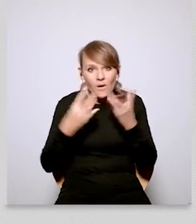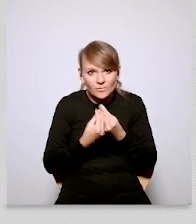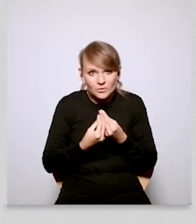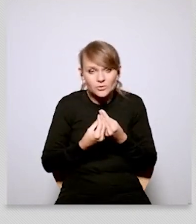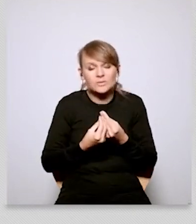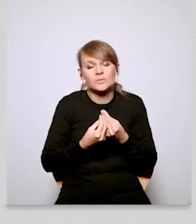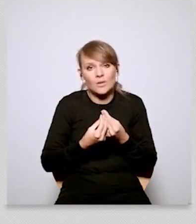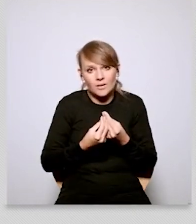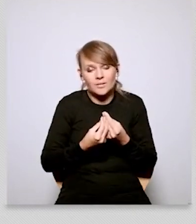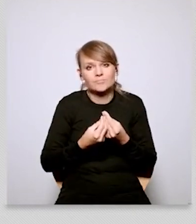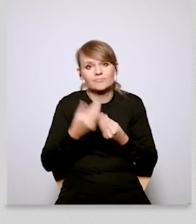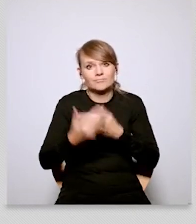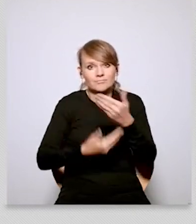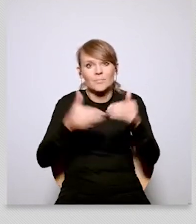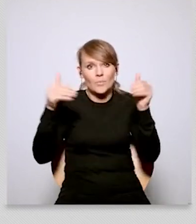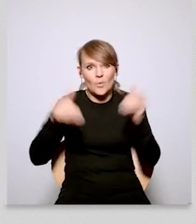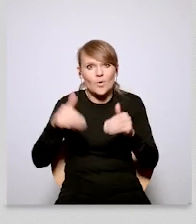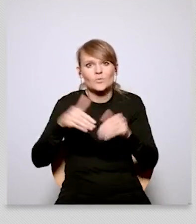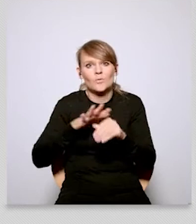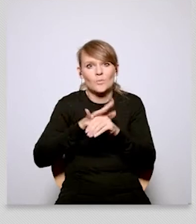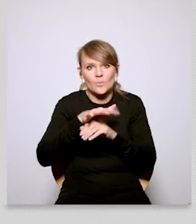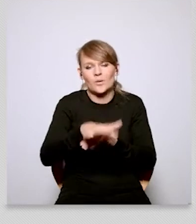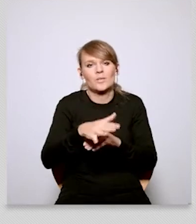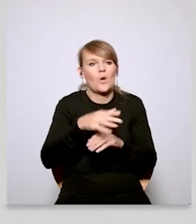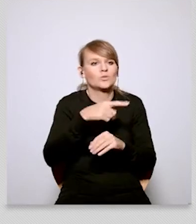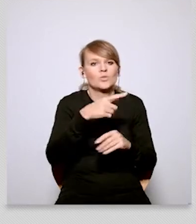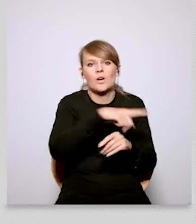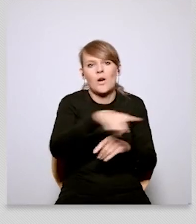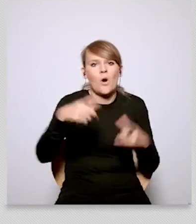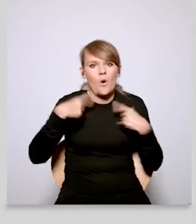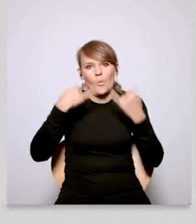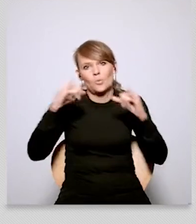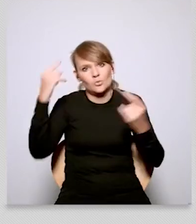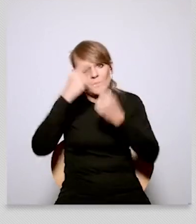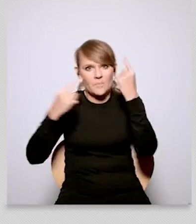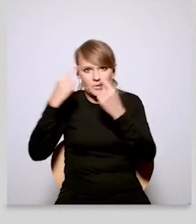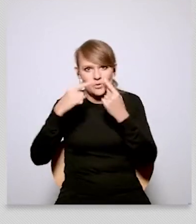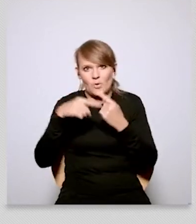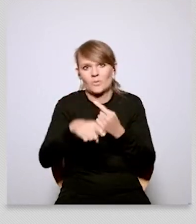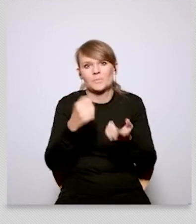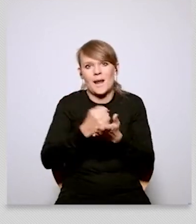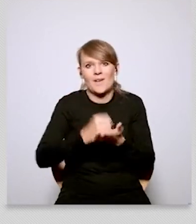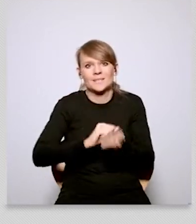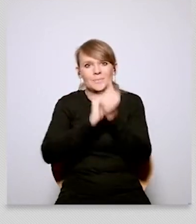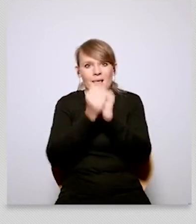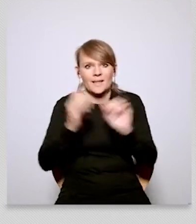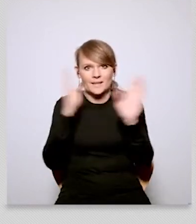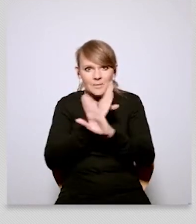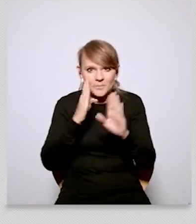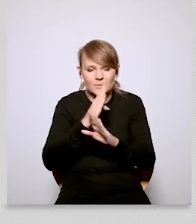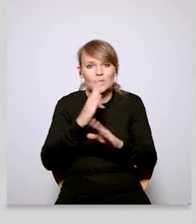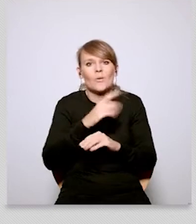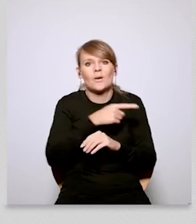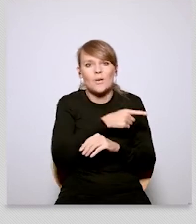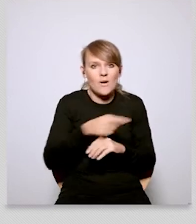będzie się mógł odbijać na podejściu poszczególnych osób do, wydaje mi się, tej zmiany klimatycznej i gotowości tych osób do tego,